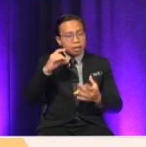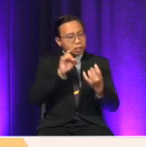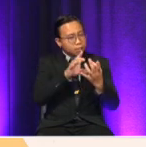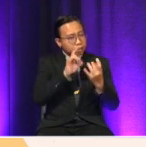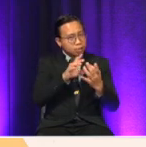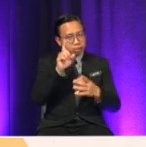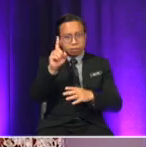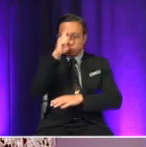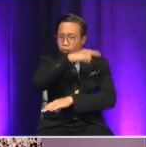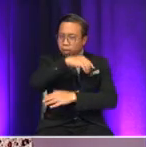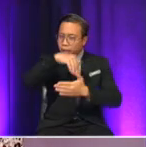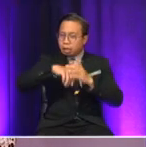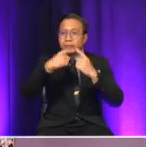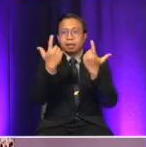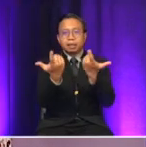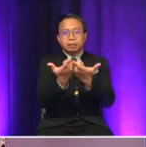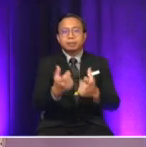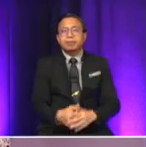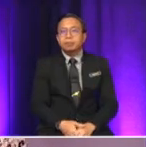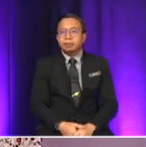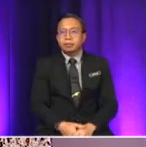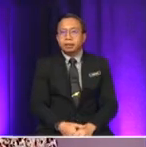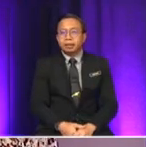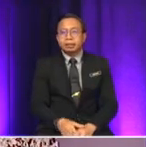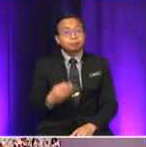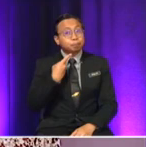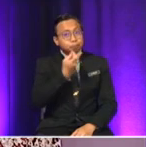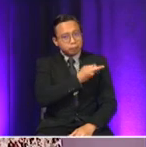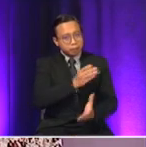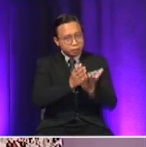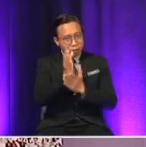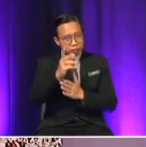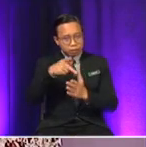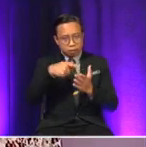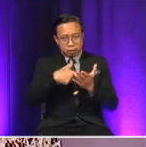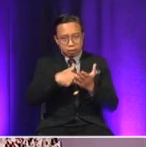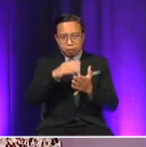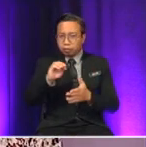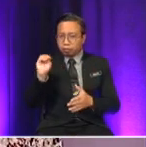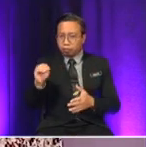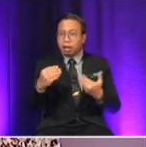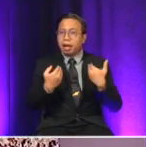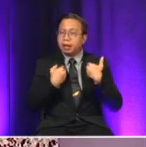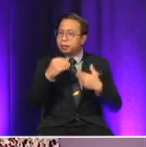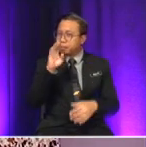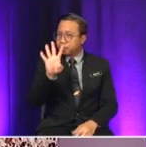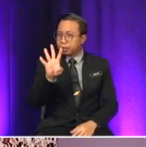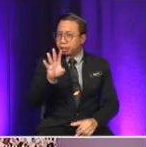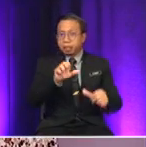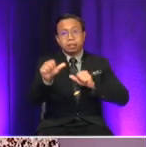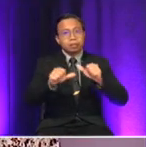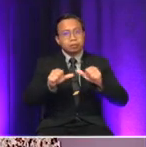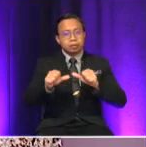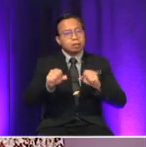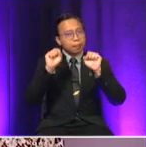di dalam kelas. Baik, kita teruskan lagi. Murid-murid, ada 4 aktiviti